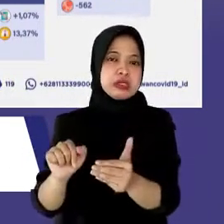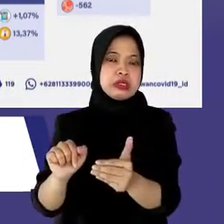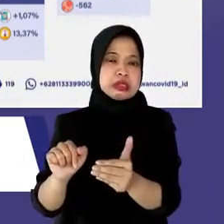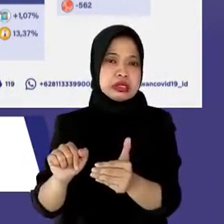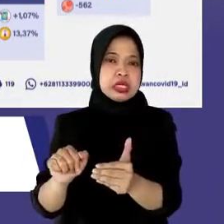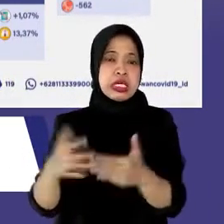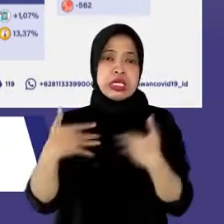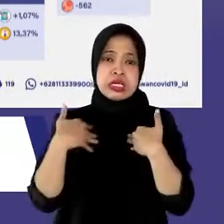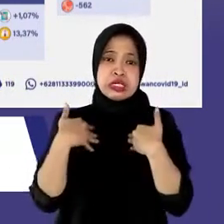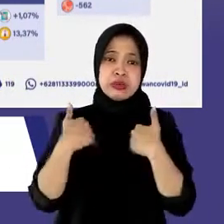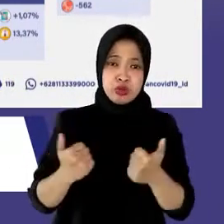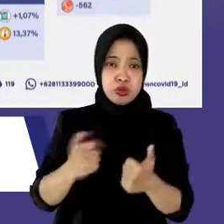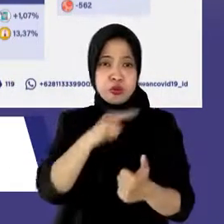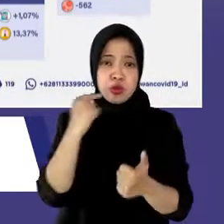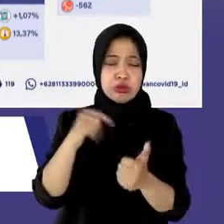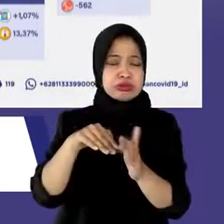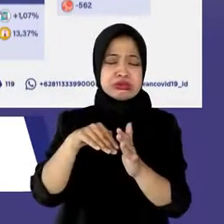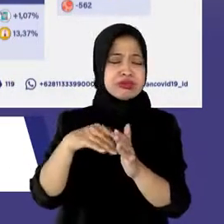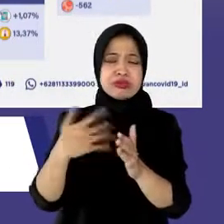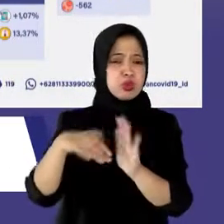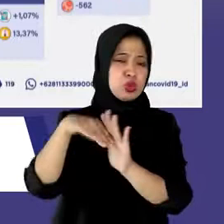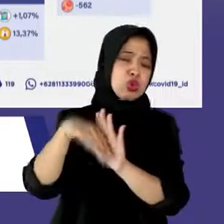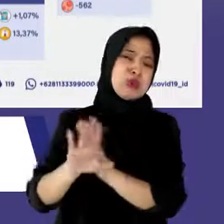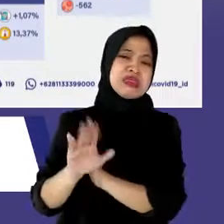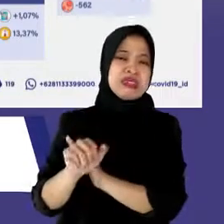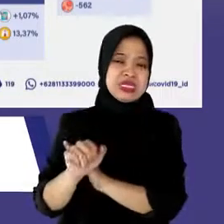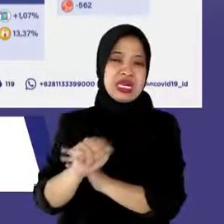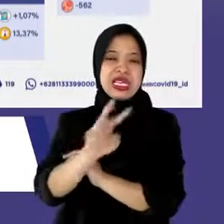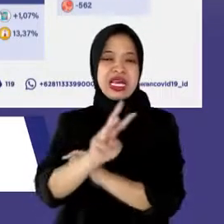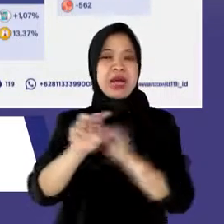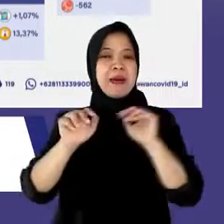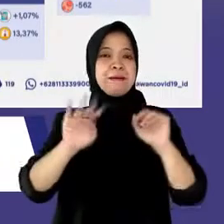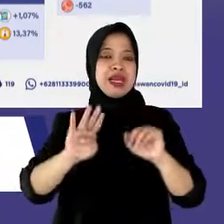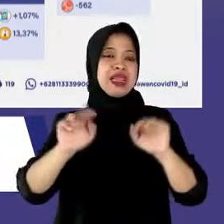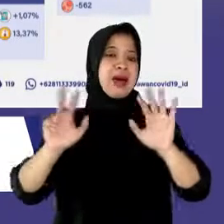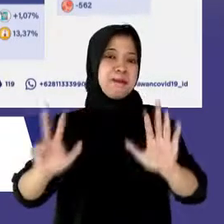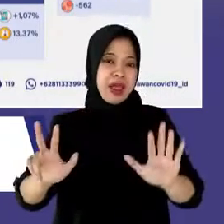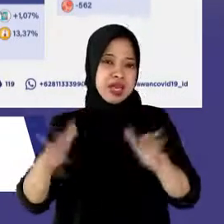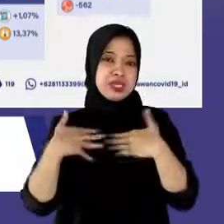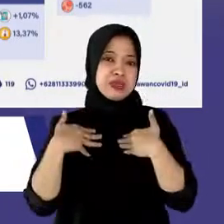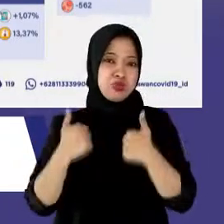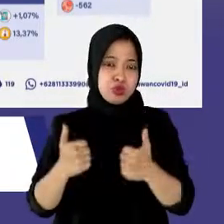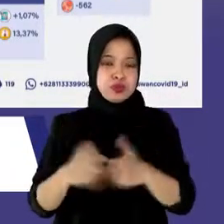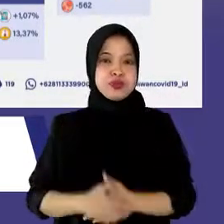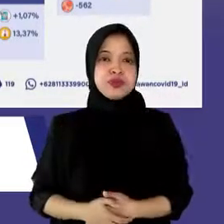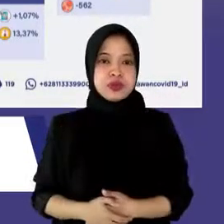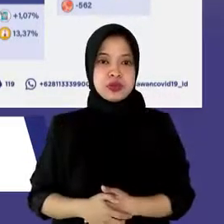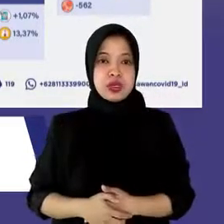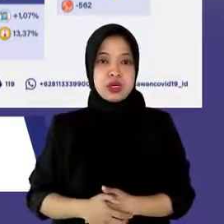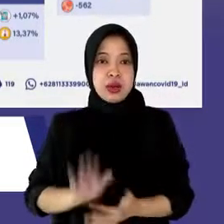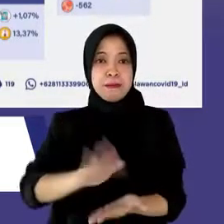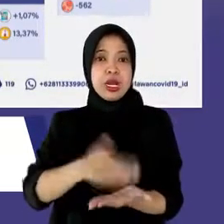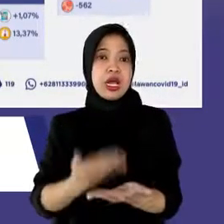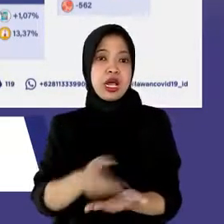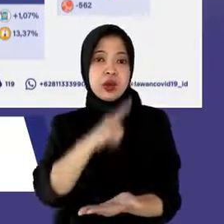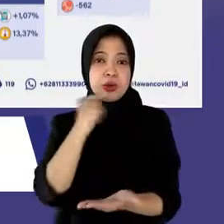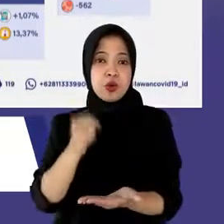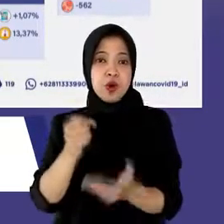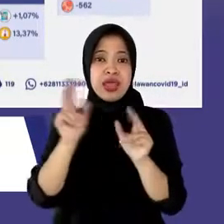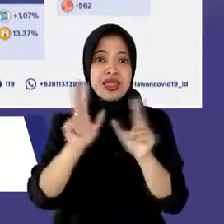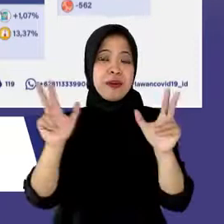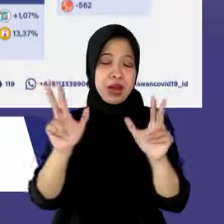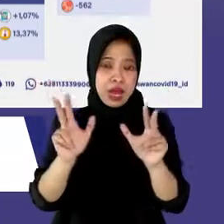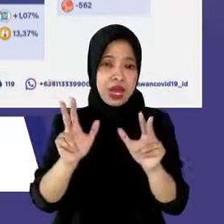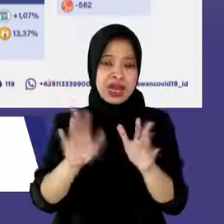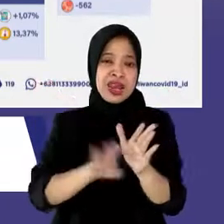sekali diikuti dengan kesembuhan mingguan yang turun 348 kesembuhan kematian mingguan di provinsi ini juga mengalami